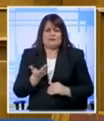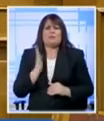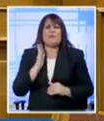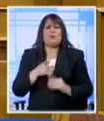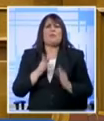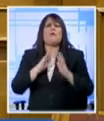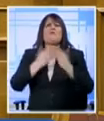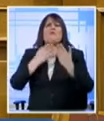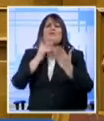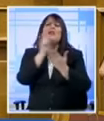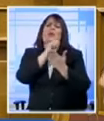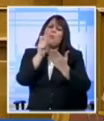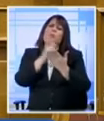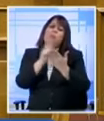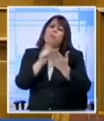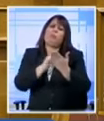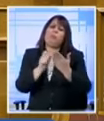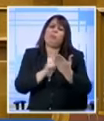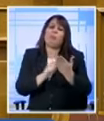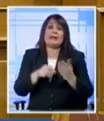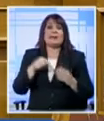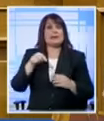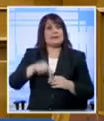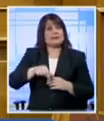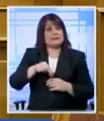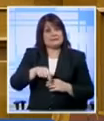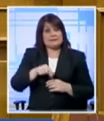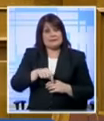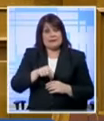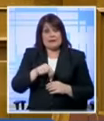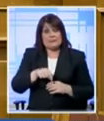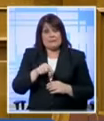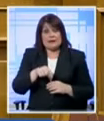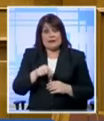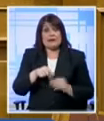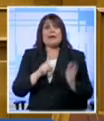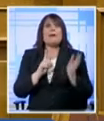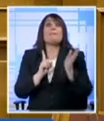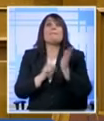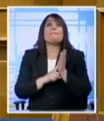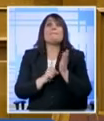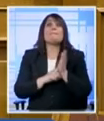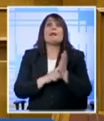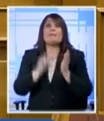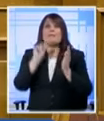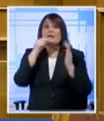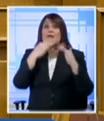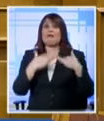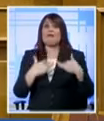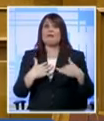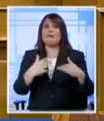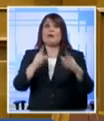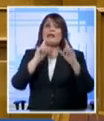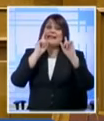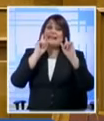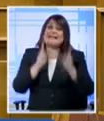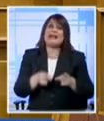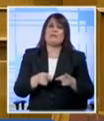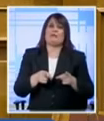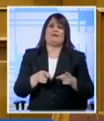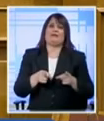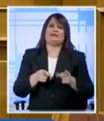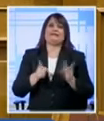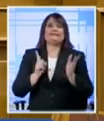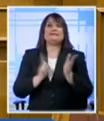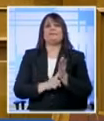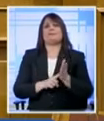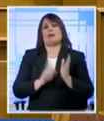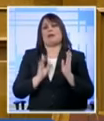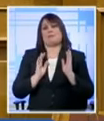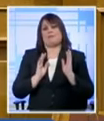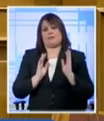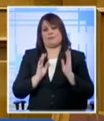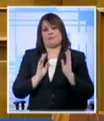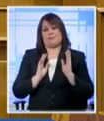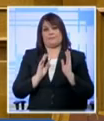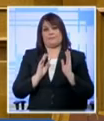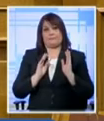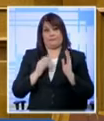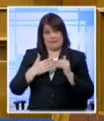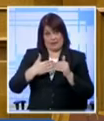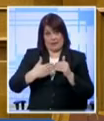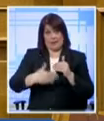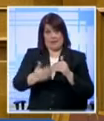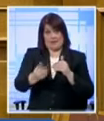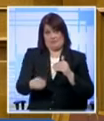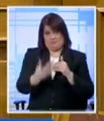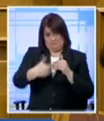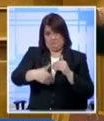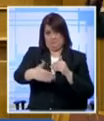βιβλία. Σήμερα όμως καλείται αυτή η Βουλή να πάρει την απόφαση. Και η επόμενη κυβέρνηση πρέπει να είναι